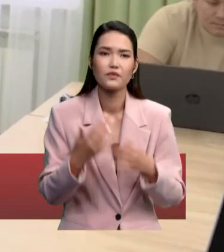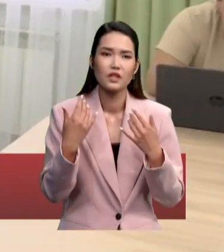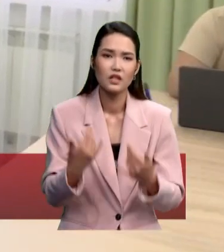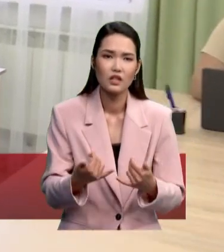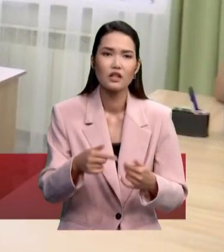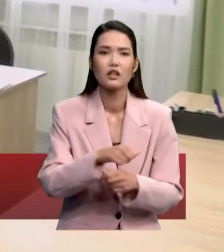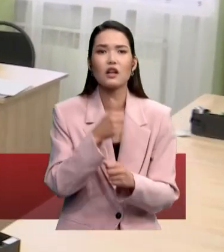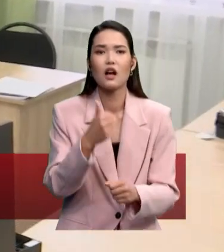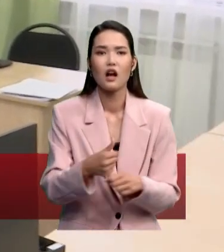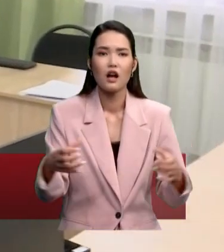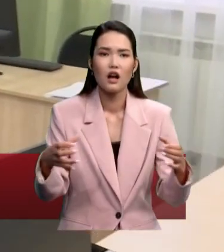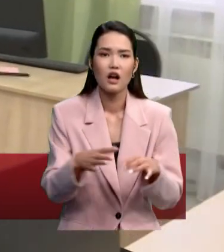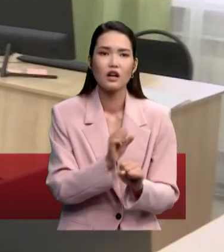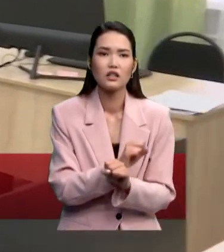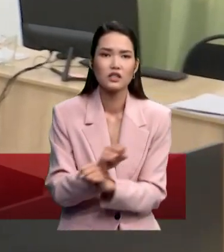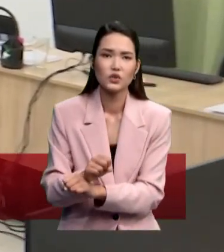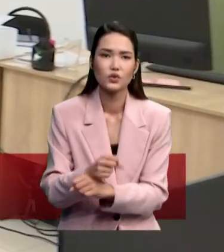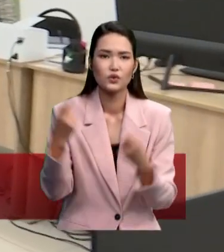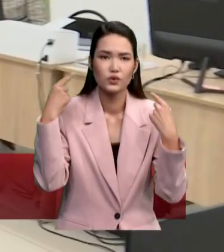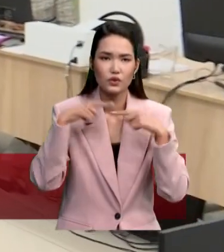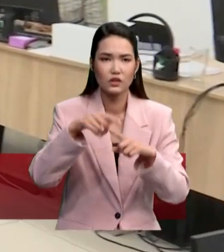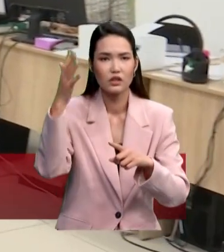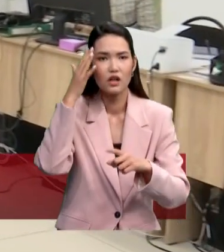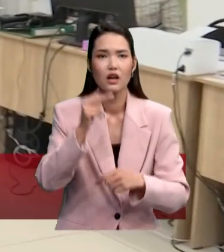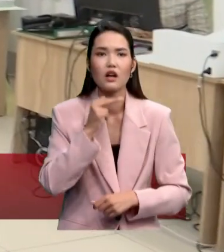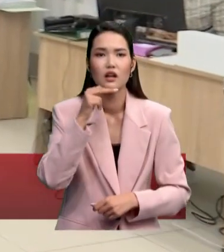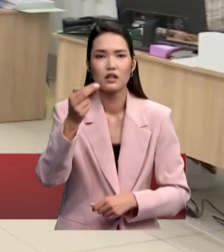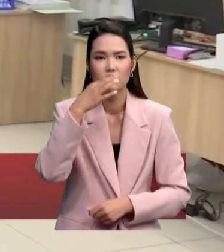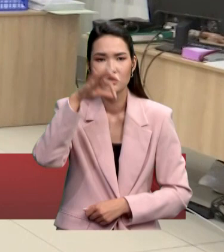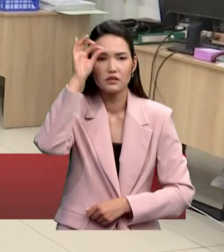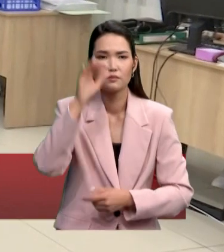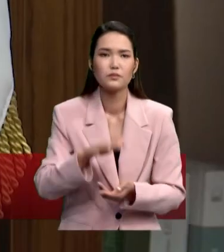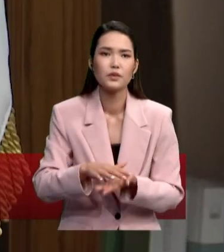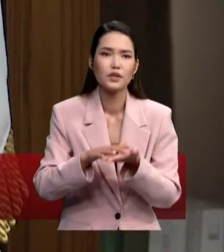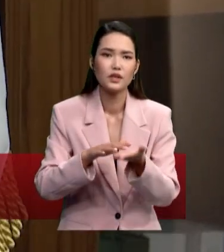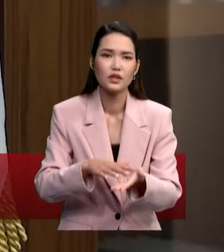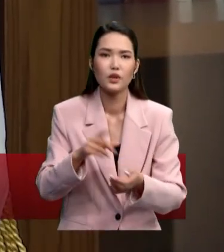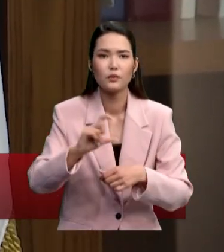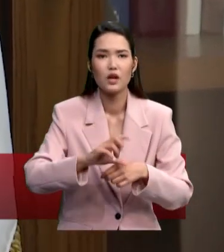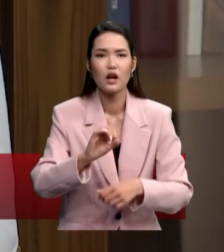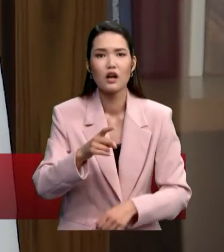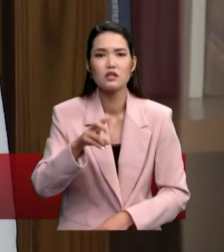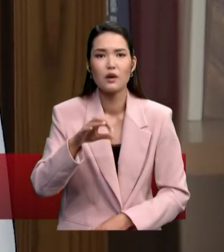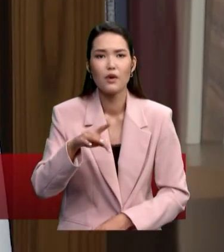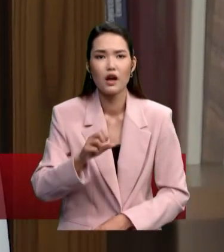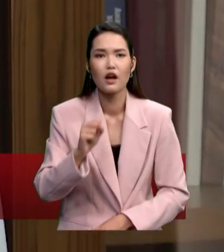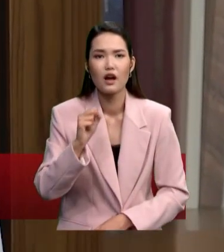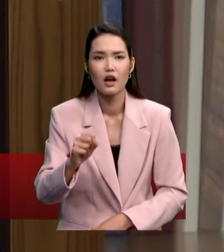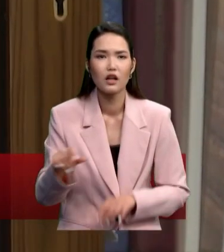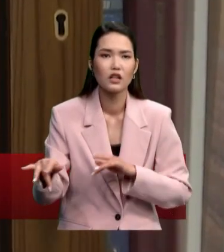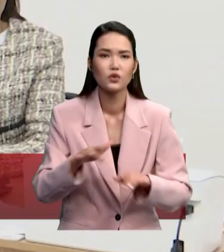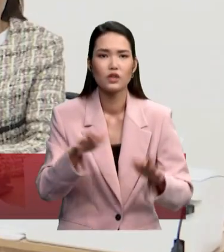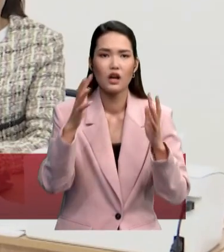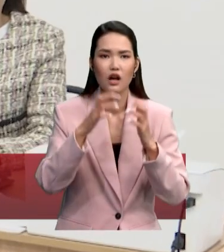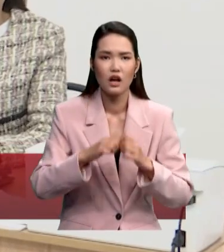Теперь лидер партии, от которого отказываются члены структуры, намерен обратиться в полицию с заявлением. Со слов Азаматхана Амиртаева, дело